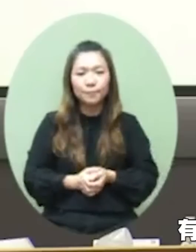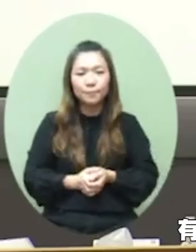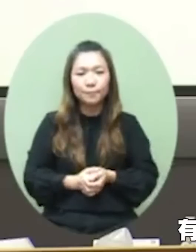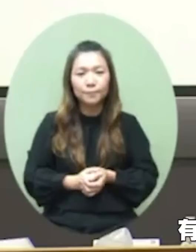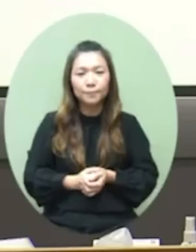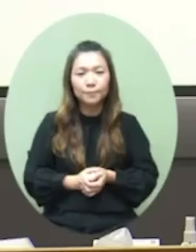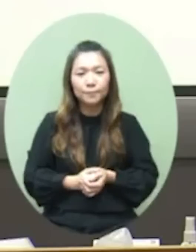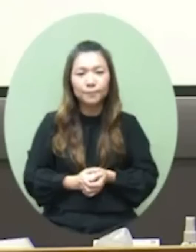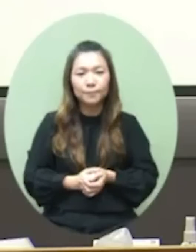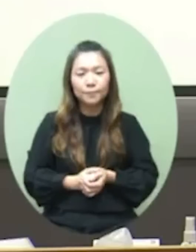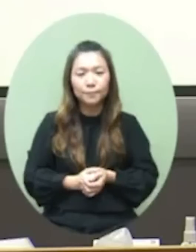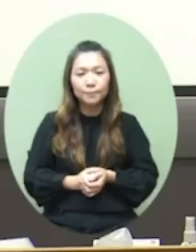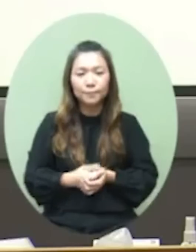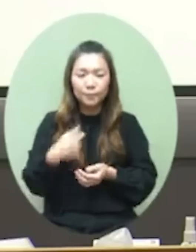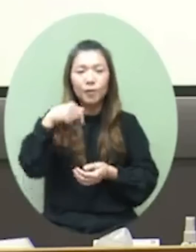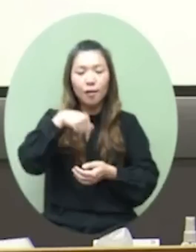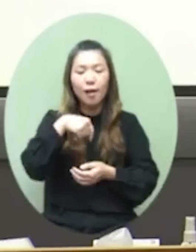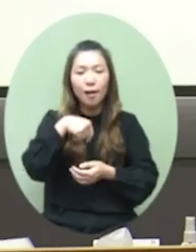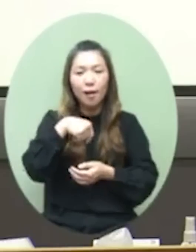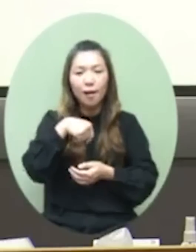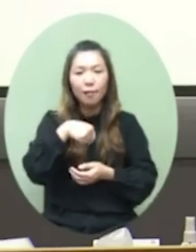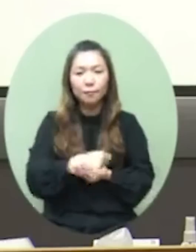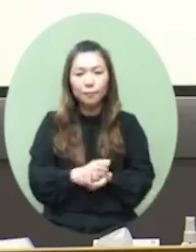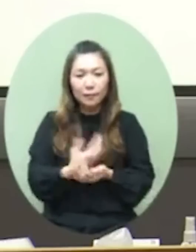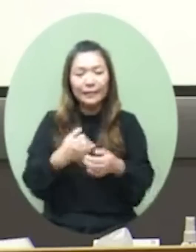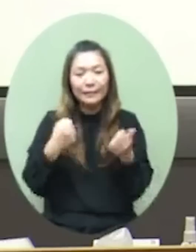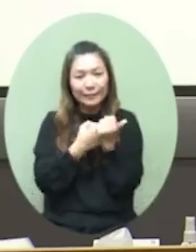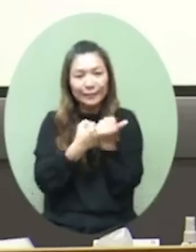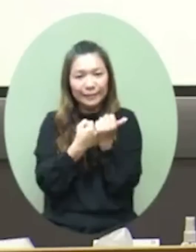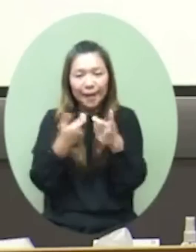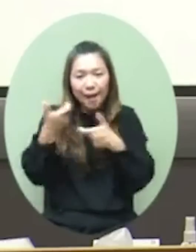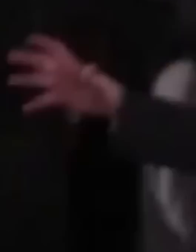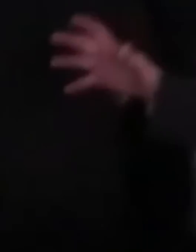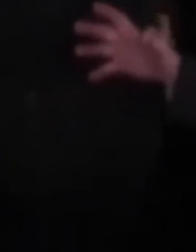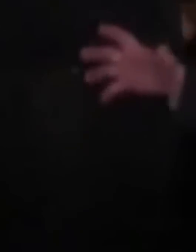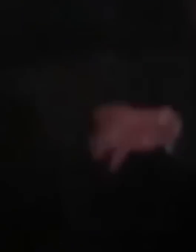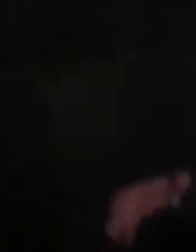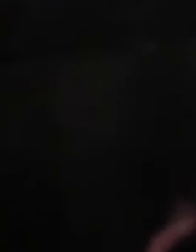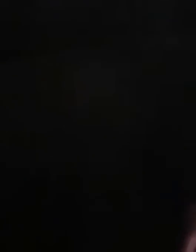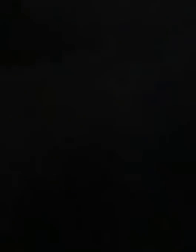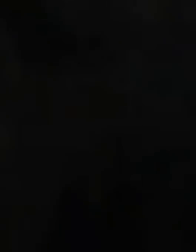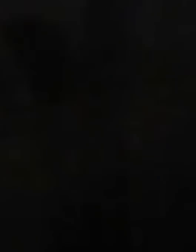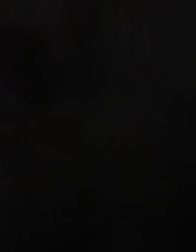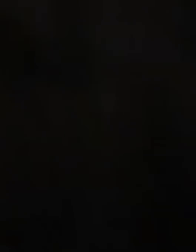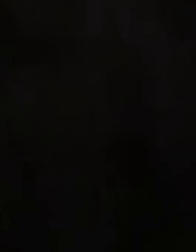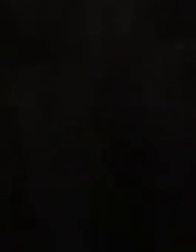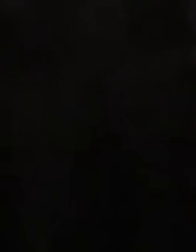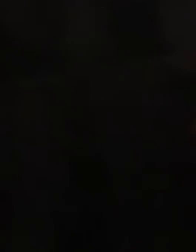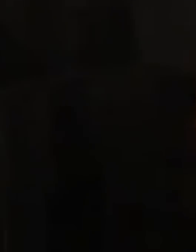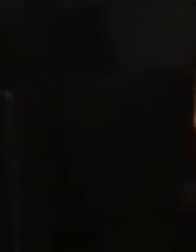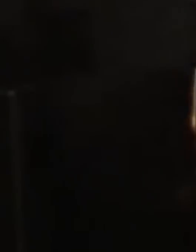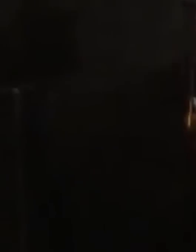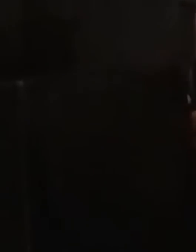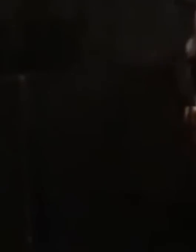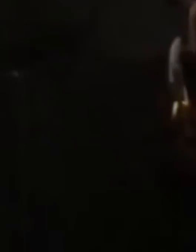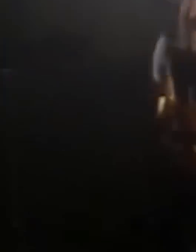喺呢一度。同时间呢亦都借此呢就支持我哋个经济嘅复苏。 今个礼拜六搞全港戏院日，所